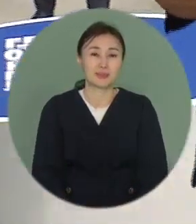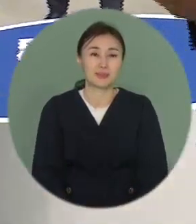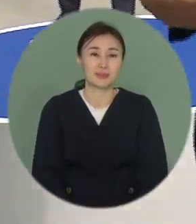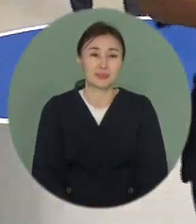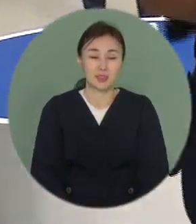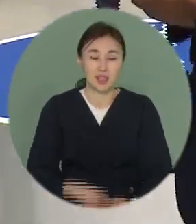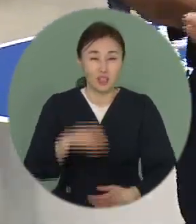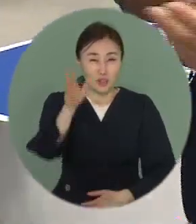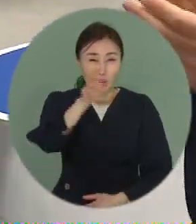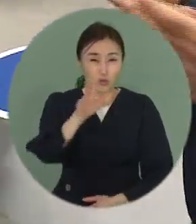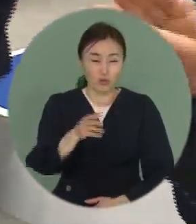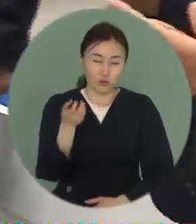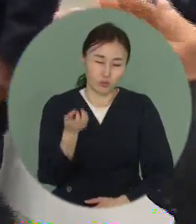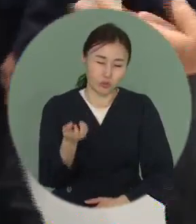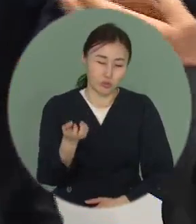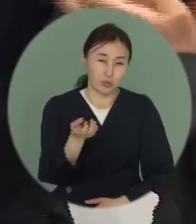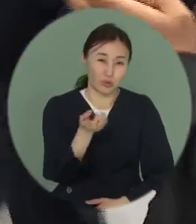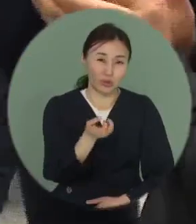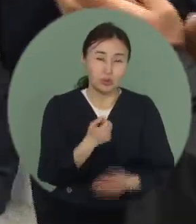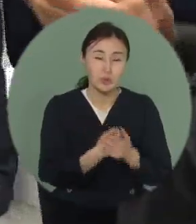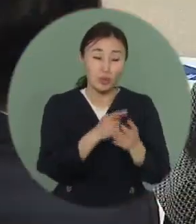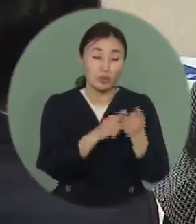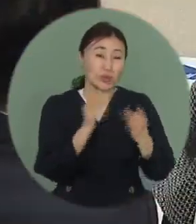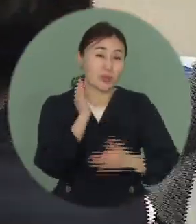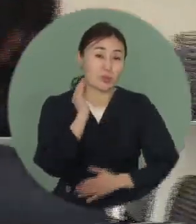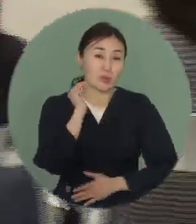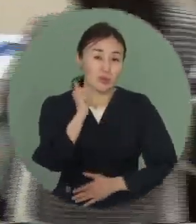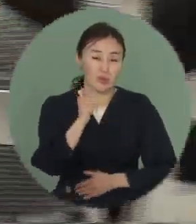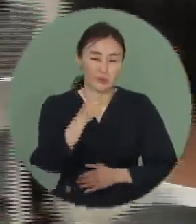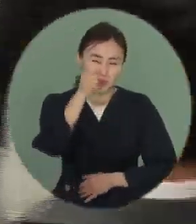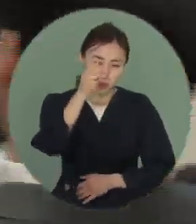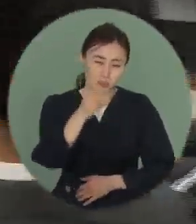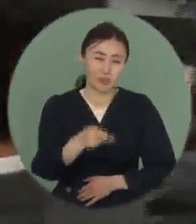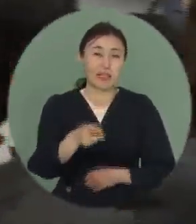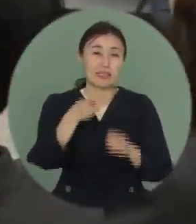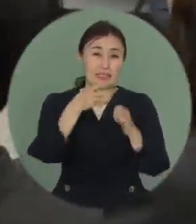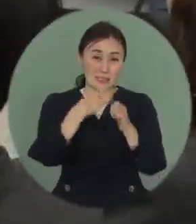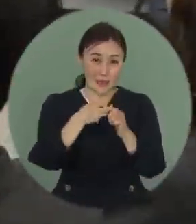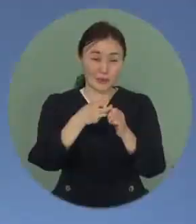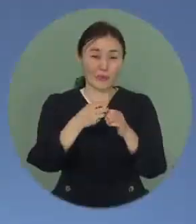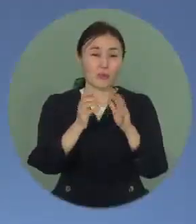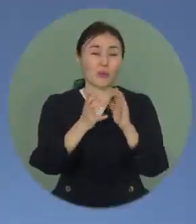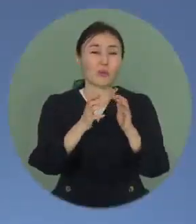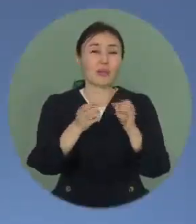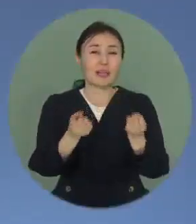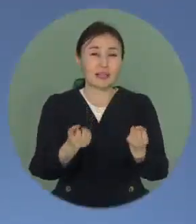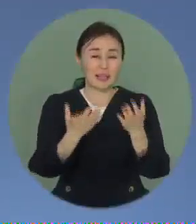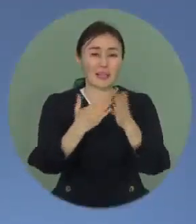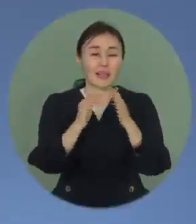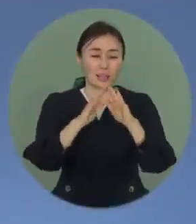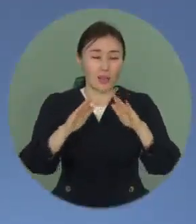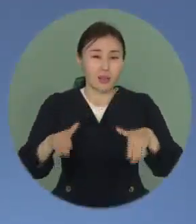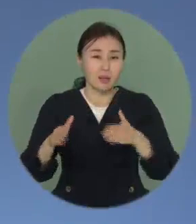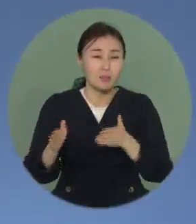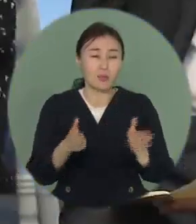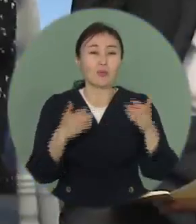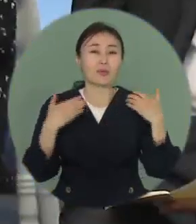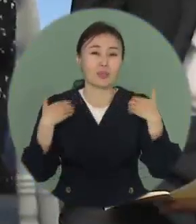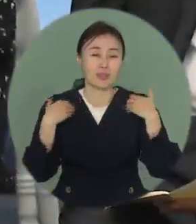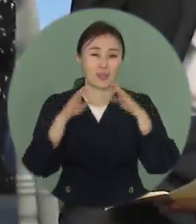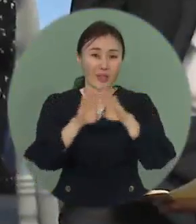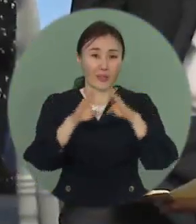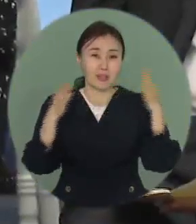전국을 순회하며 치르는 윤성열 대통령의 20번째 민생 토론회가 전남도청에서 열렸습니다